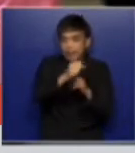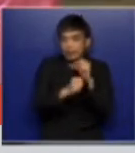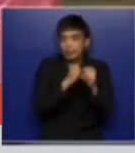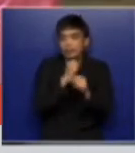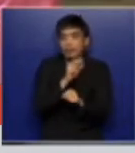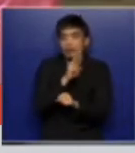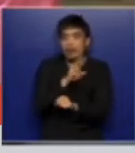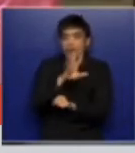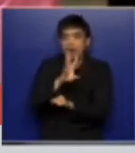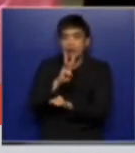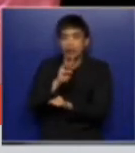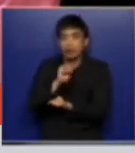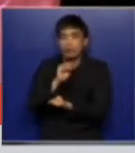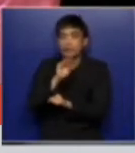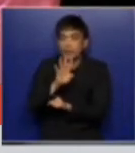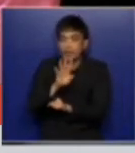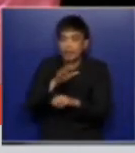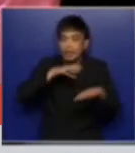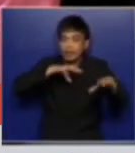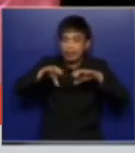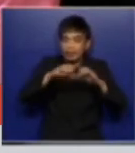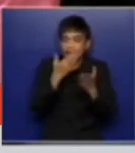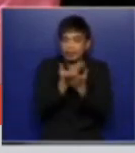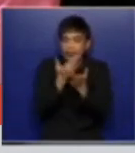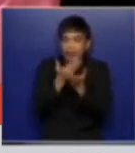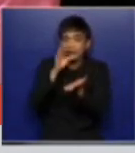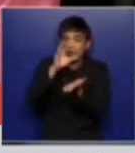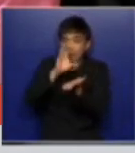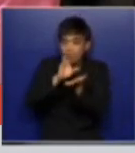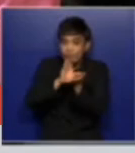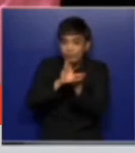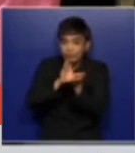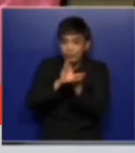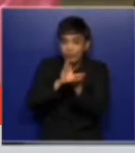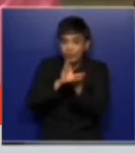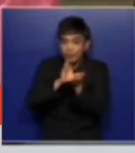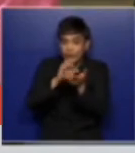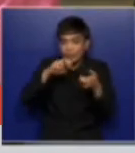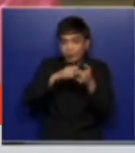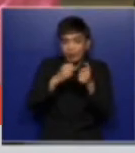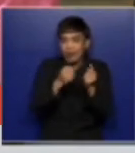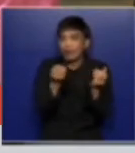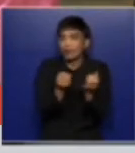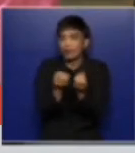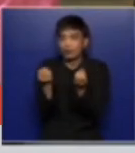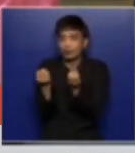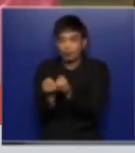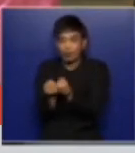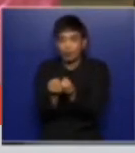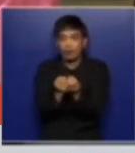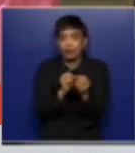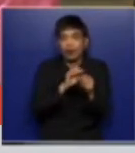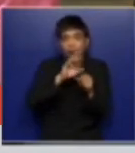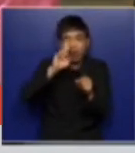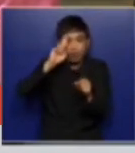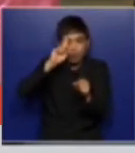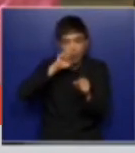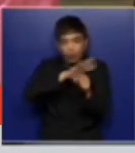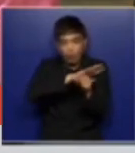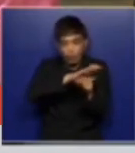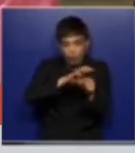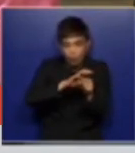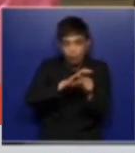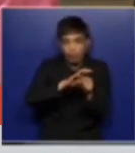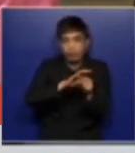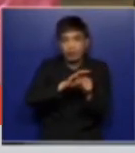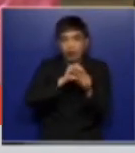านประธานครับเป็นการจัดทำงบประมาณภายใต้สถานการณ์วิกฤตเศรษฐกิจที่เกิดจากการแพร่ระบาดของไวรัสโคโรน